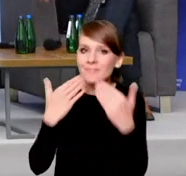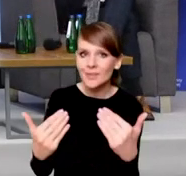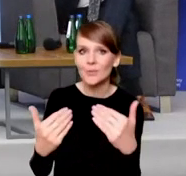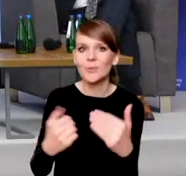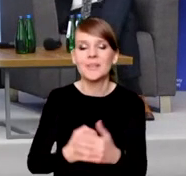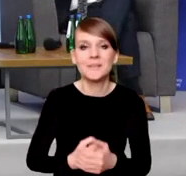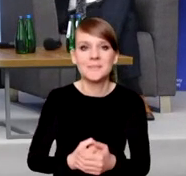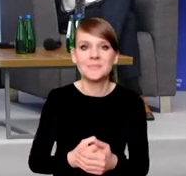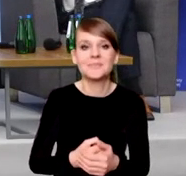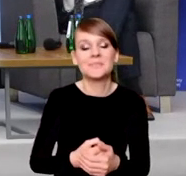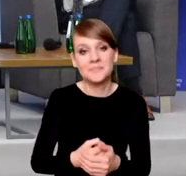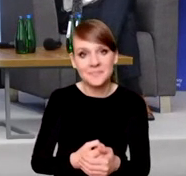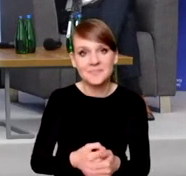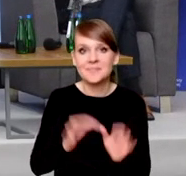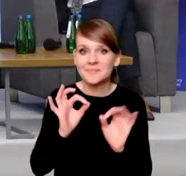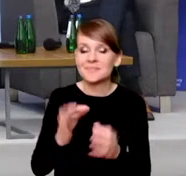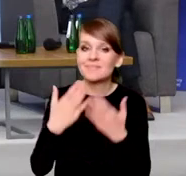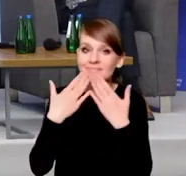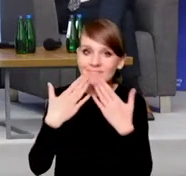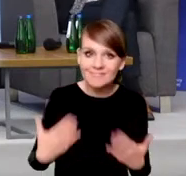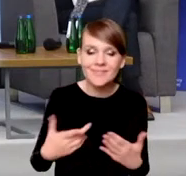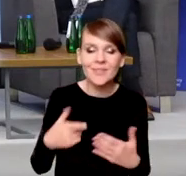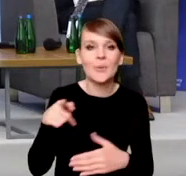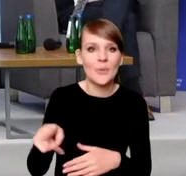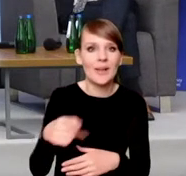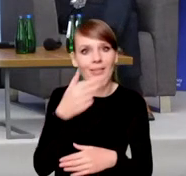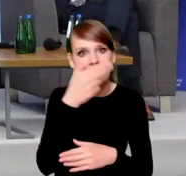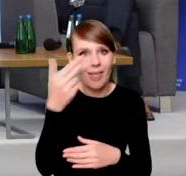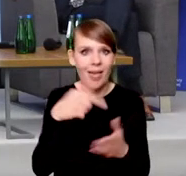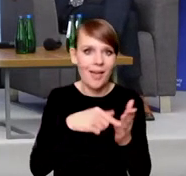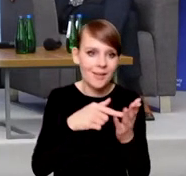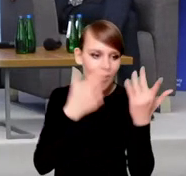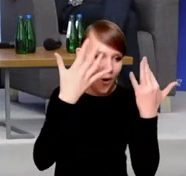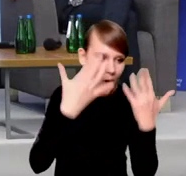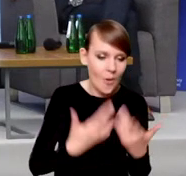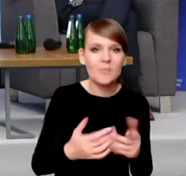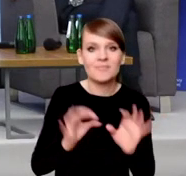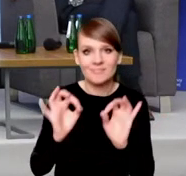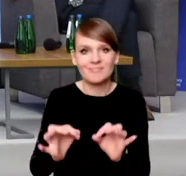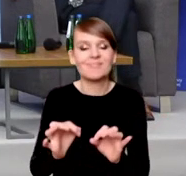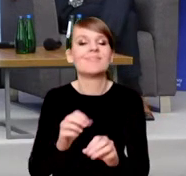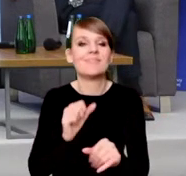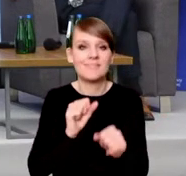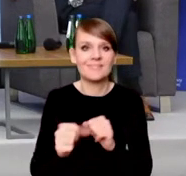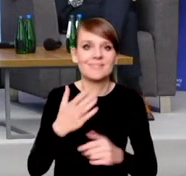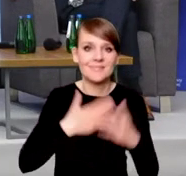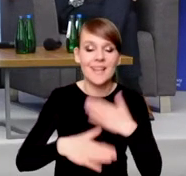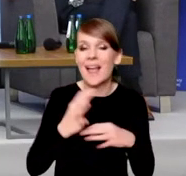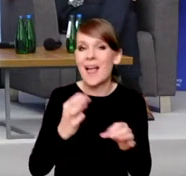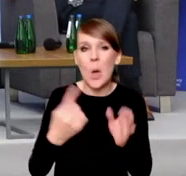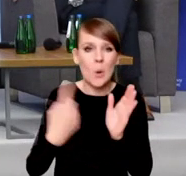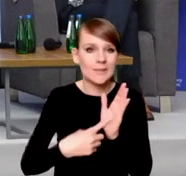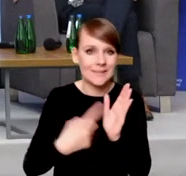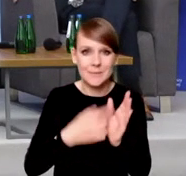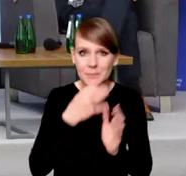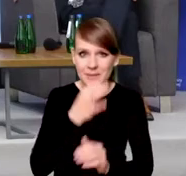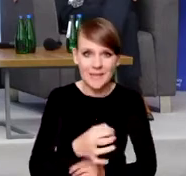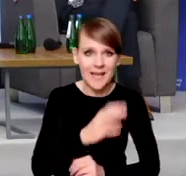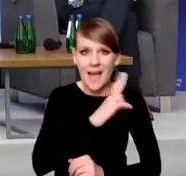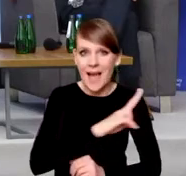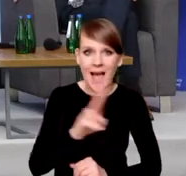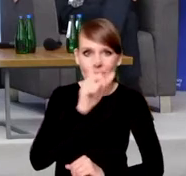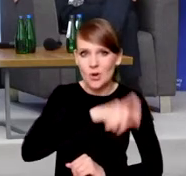algorytmu, więc bardzo, bardzo się cieszę. I ostatnie pytanie, ale dosłownie dla każdego z